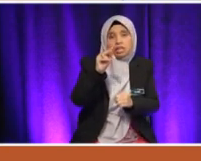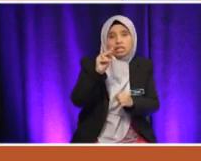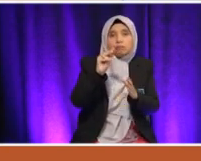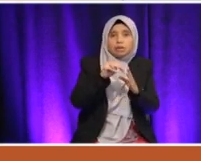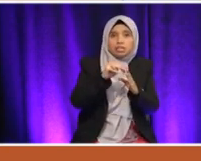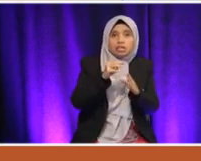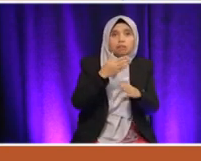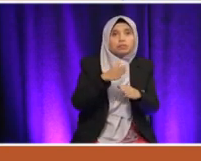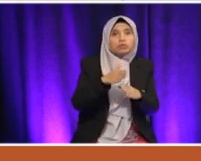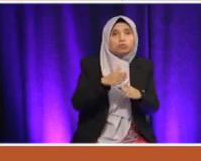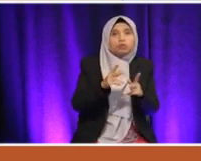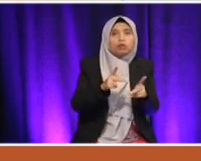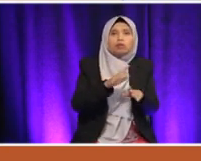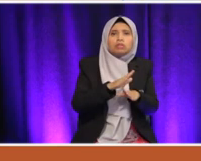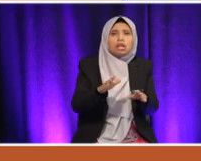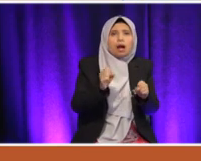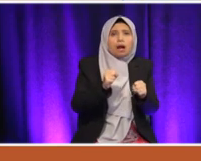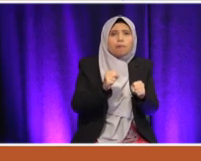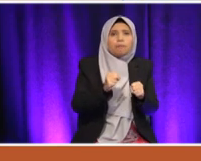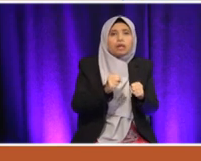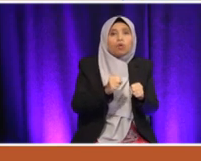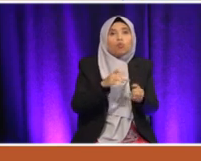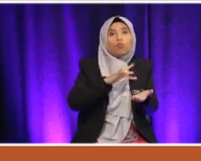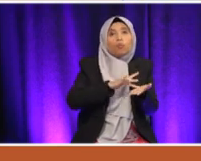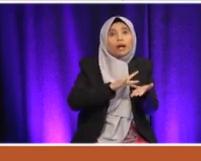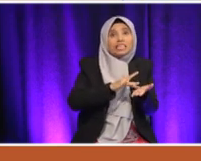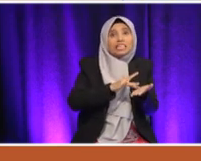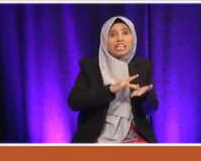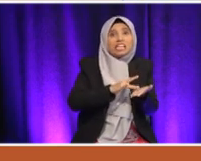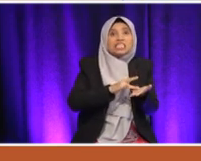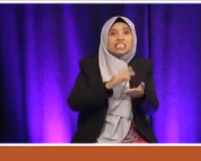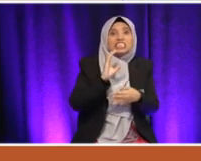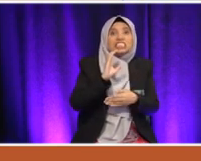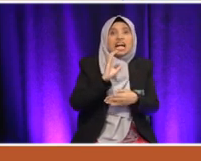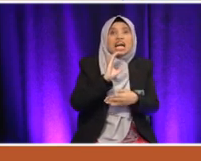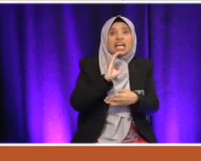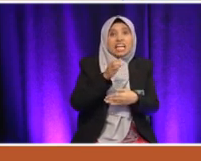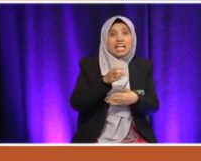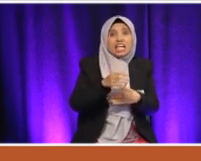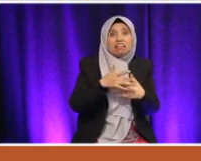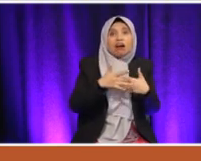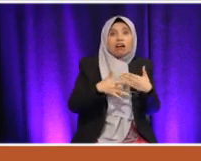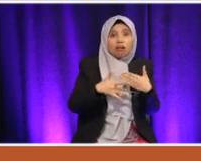warga emas itu mengambil obat caidara kita perlu tekan dengan lebih nyambung lagi seterusnya